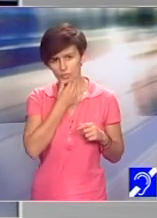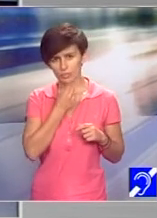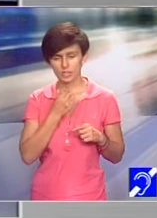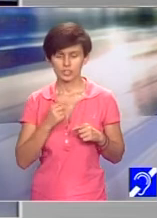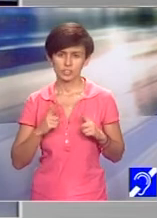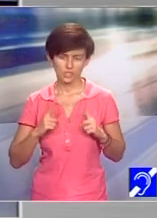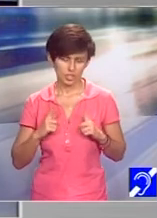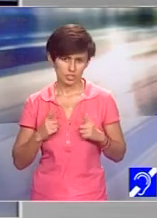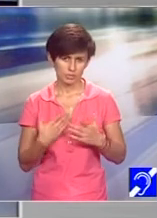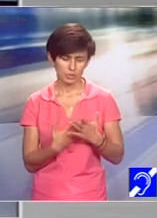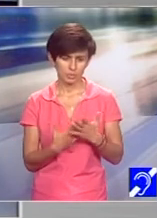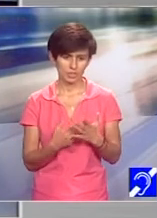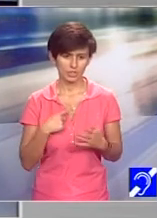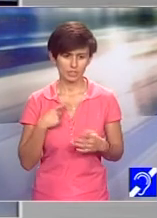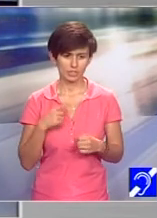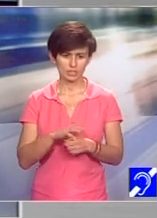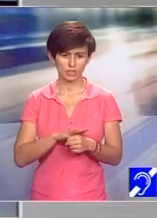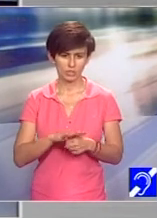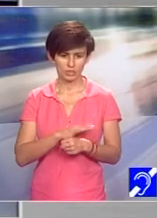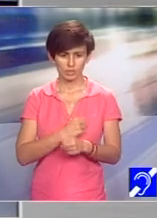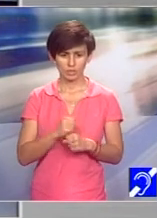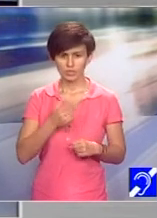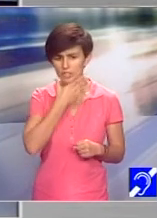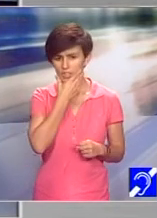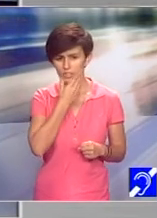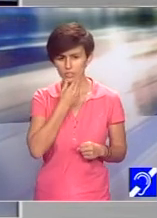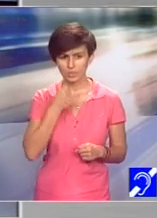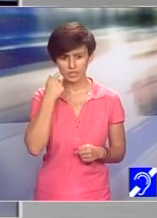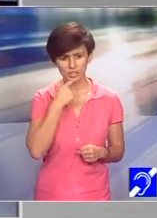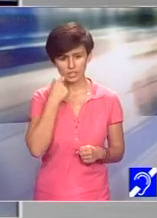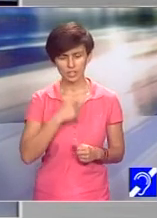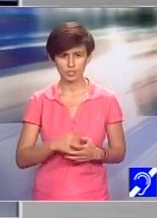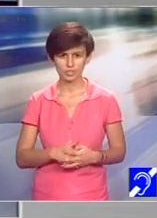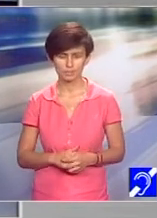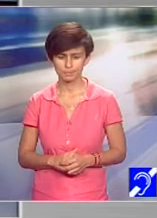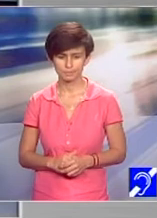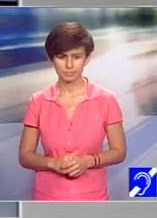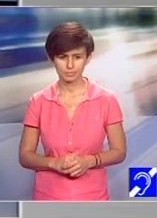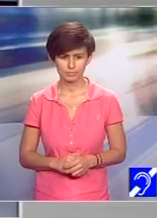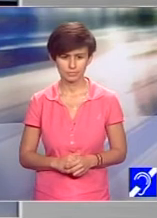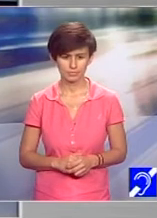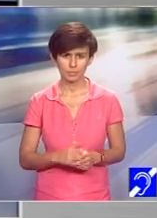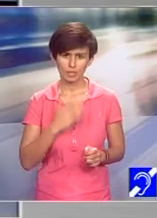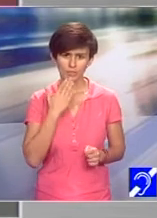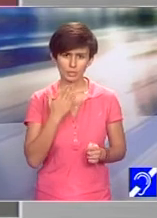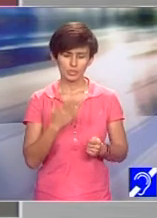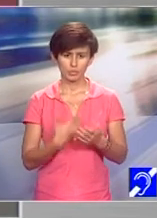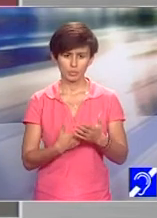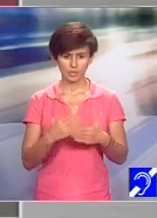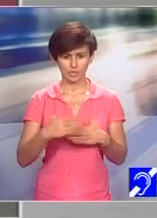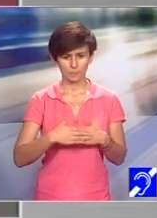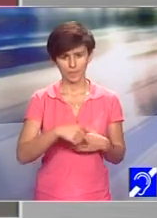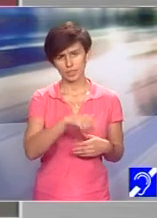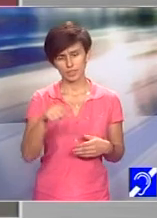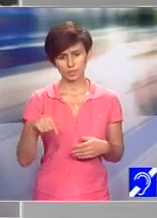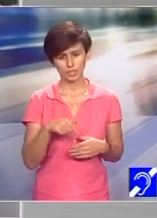așteptăm, pentru că e o toamnă nebun de frumoasă la Cluj, așa cum spune poetul. Doamna Stanca, noi vă mulțumim că ați fost alături de noi